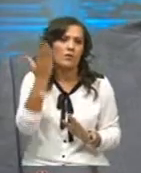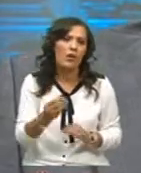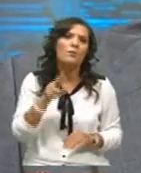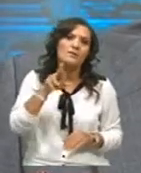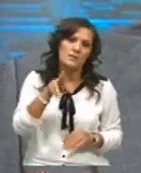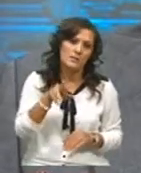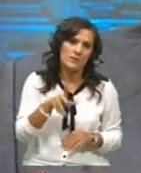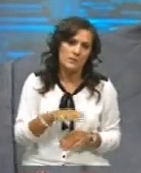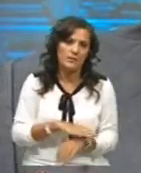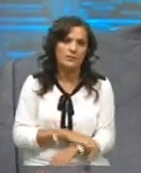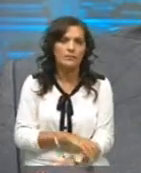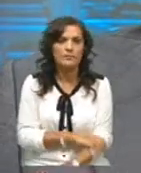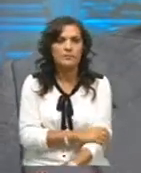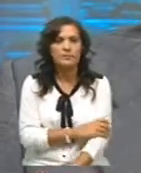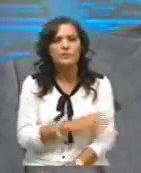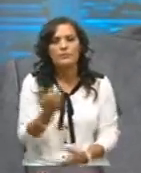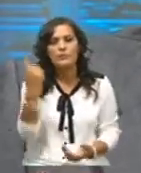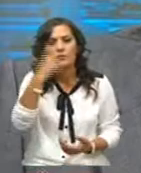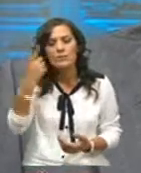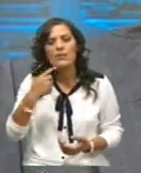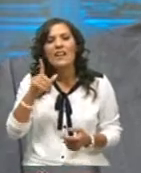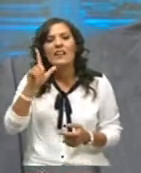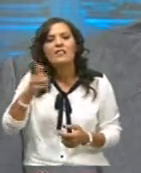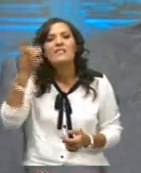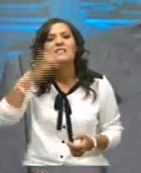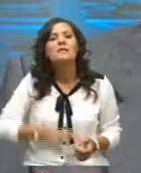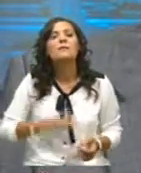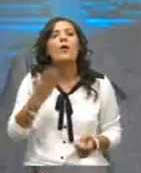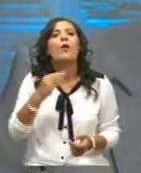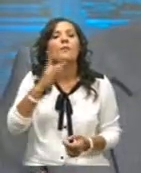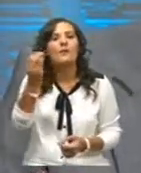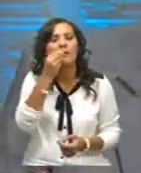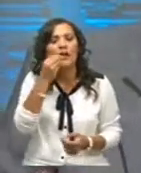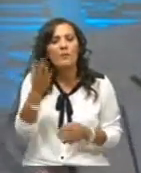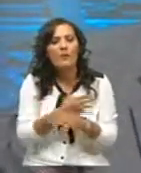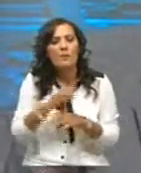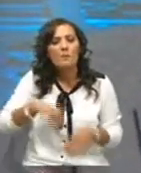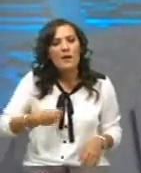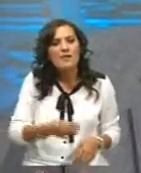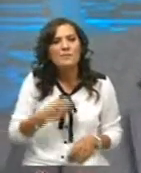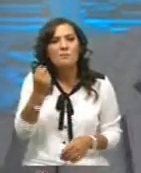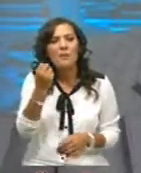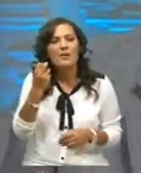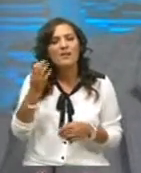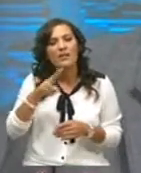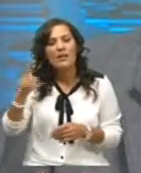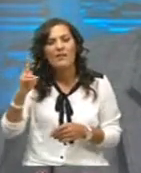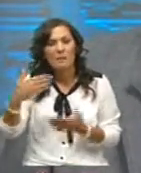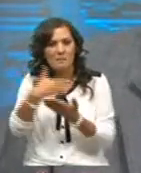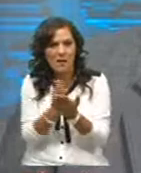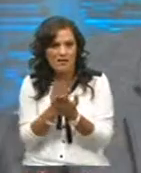gibi iyi bir Çünkü lif sindirilemeyen bir Gıda abone olup bağırsaklara bakteriler tarafından